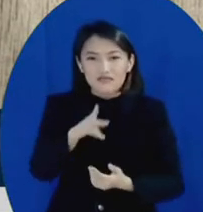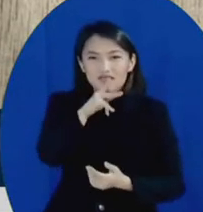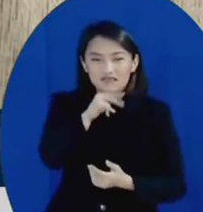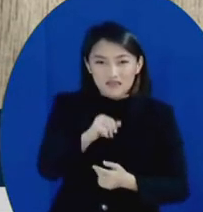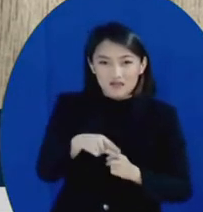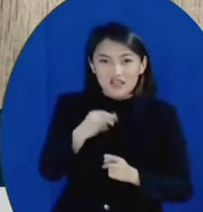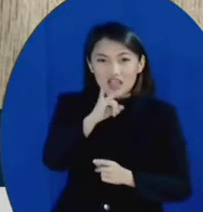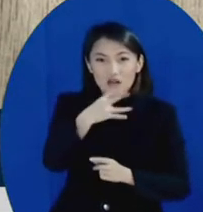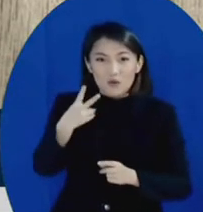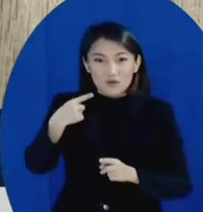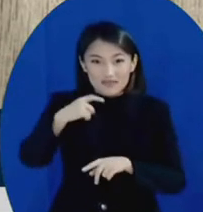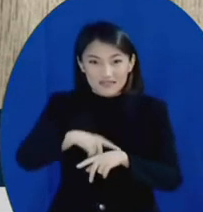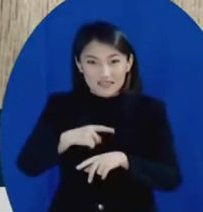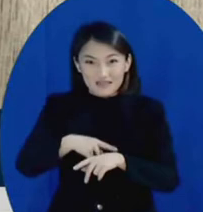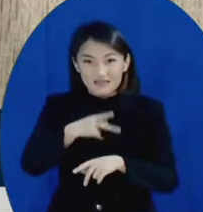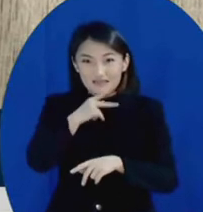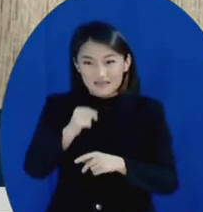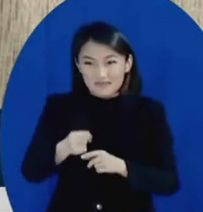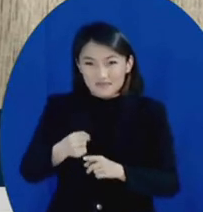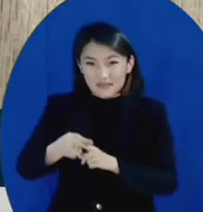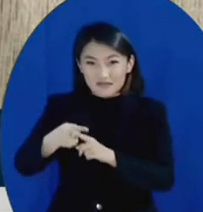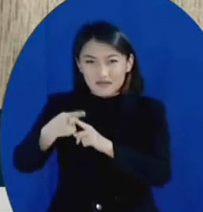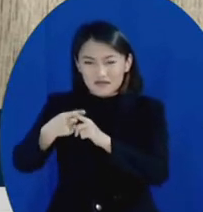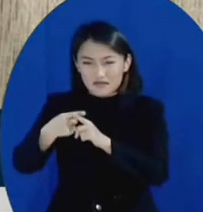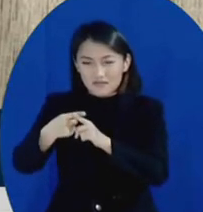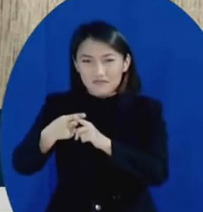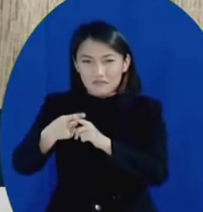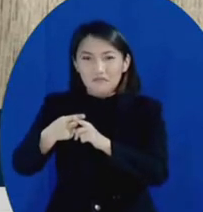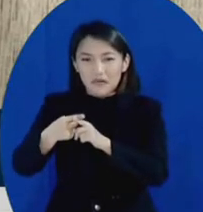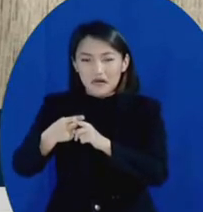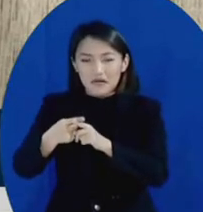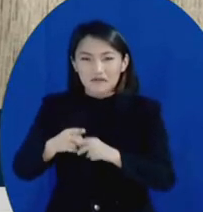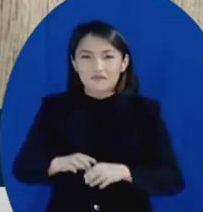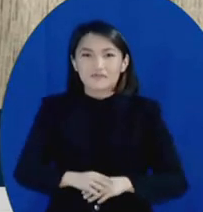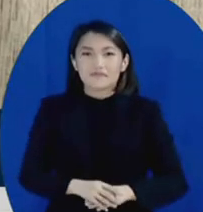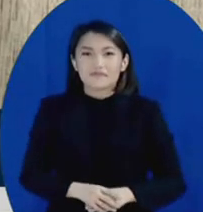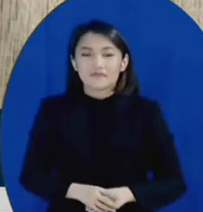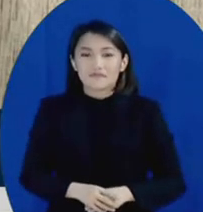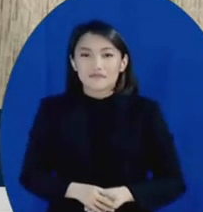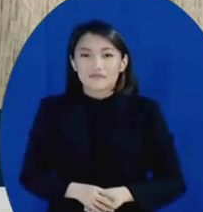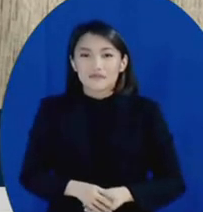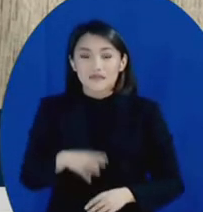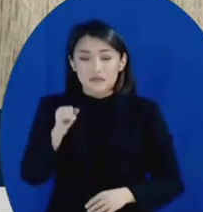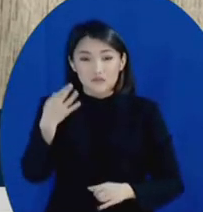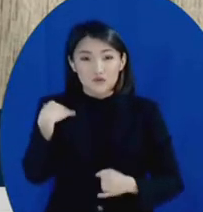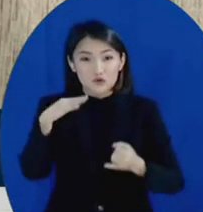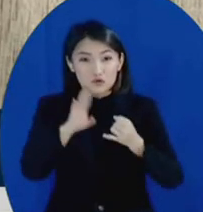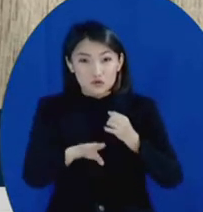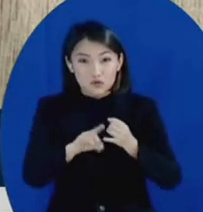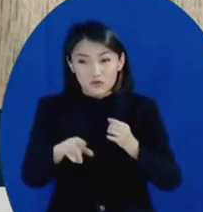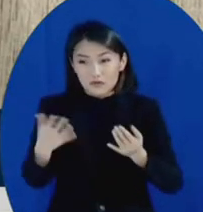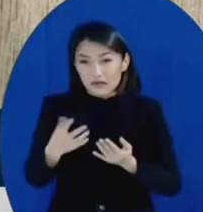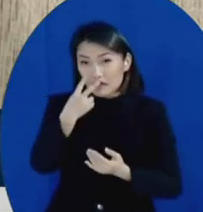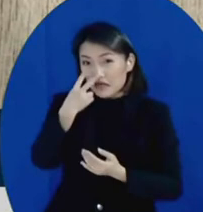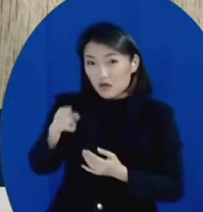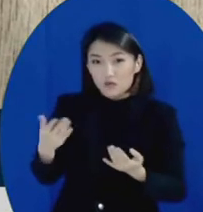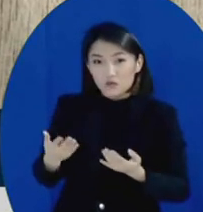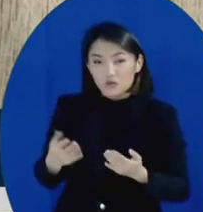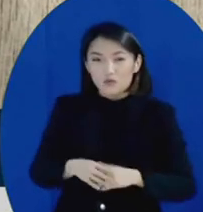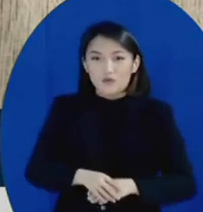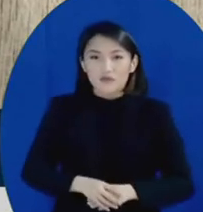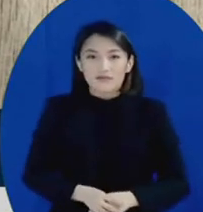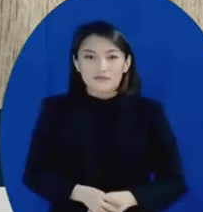өснө нь бол энэ ажлын гормоос болж нэлээ нэмэгдсэн. За сүүлдээ бол энэ байдал одоо ямар байдалтай болсон бэ